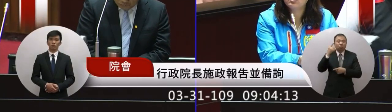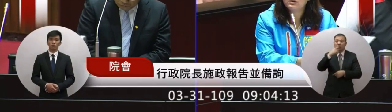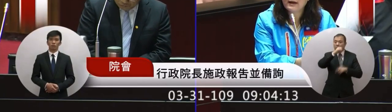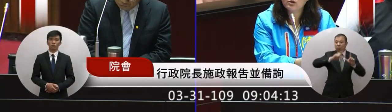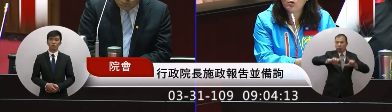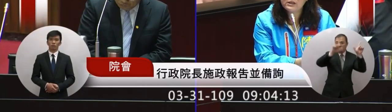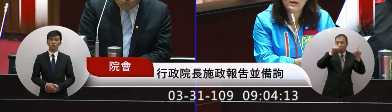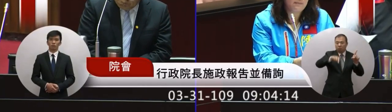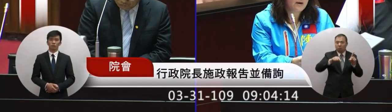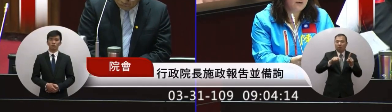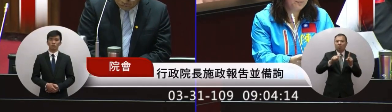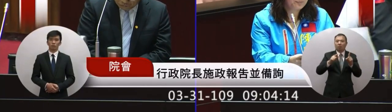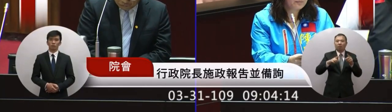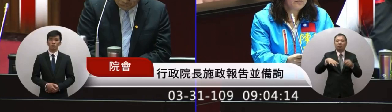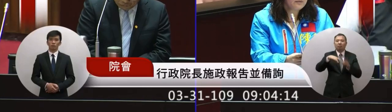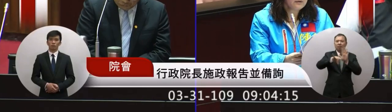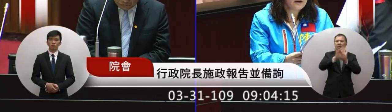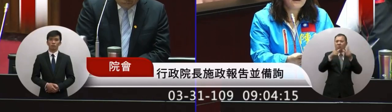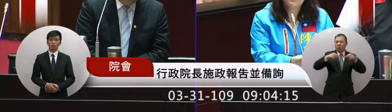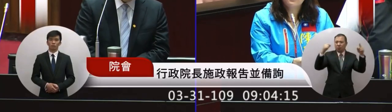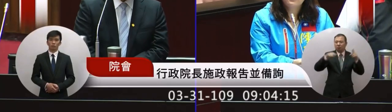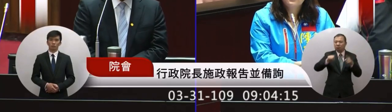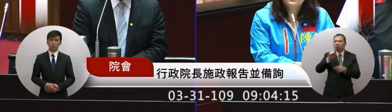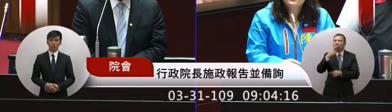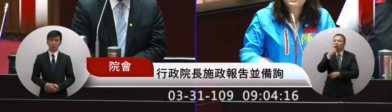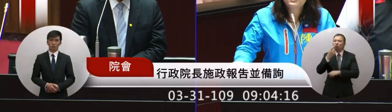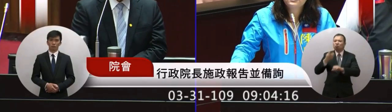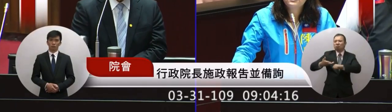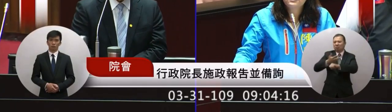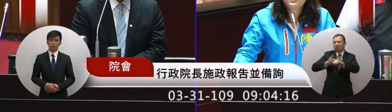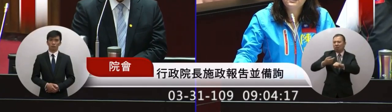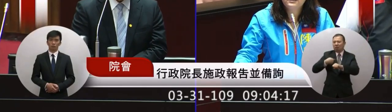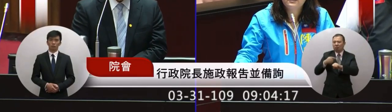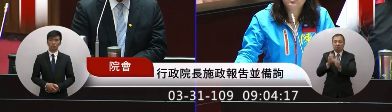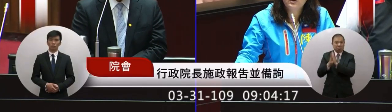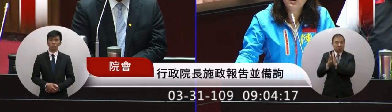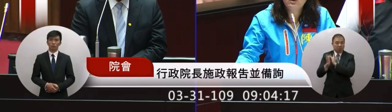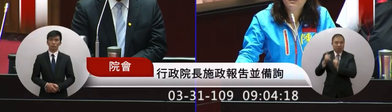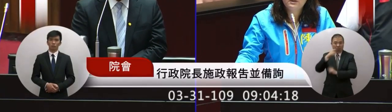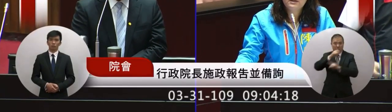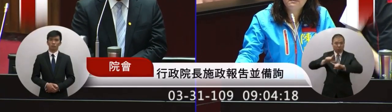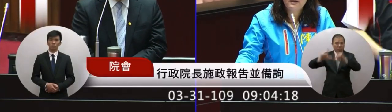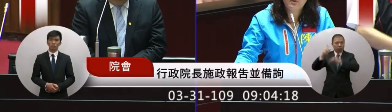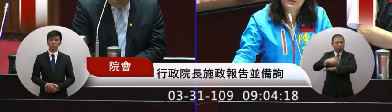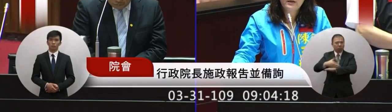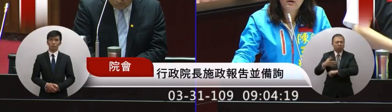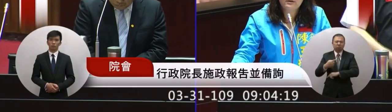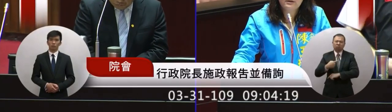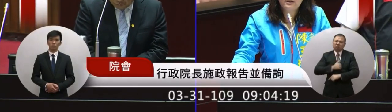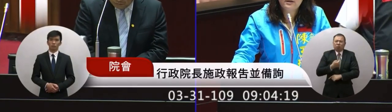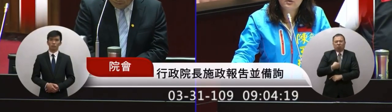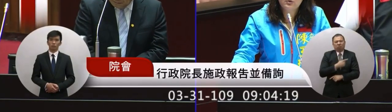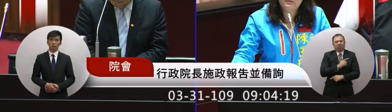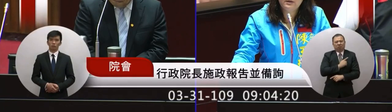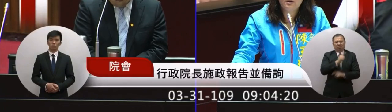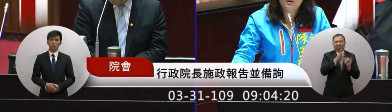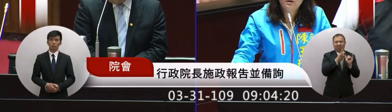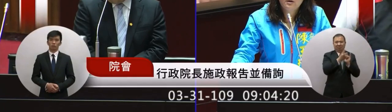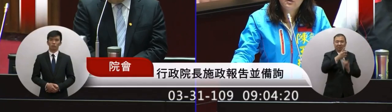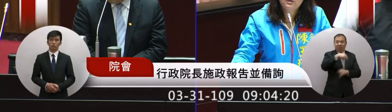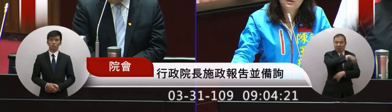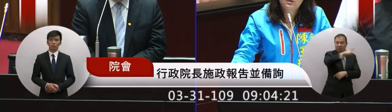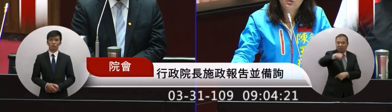在台东县嘛哈，那这个情形其实是一样，就是说因为我们金马澎离岛的这个居